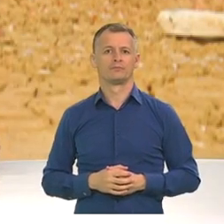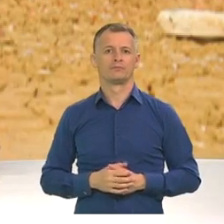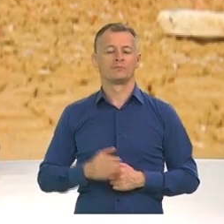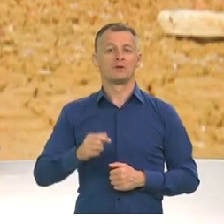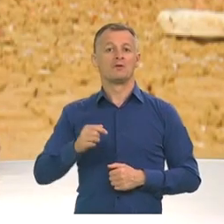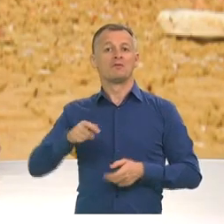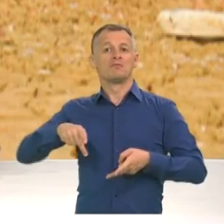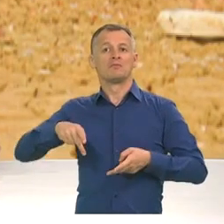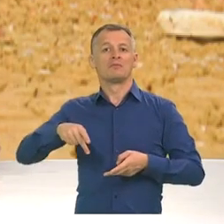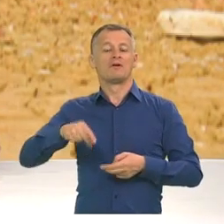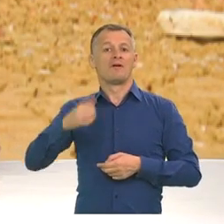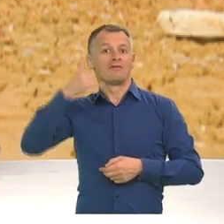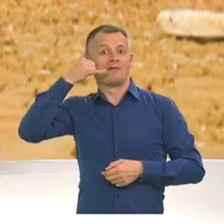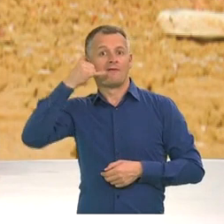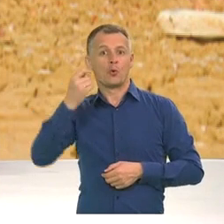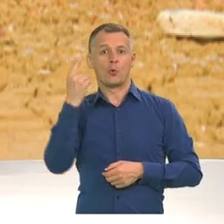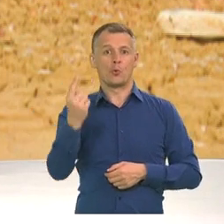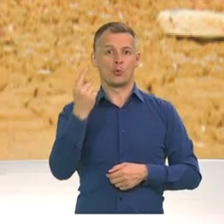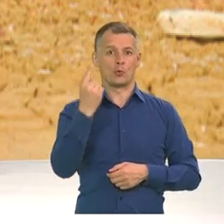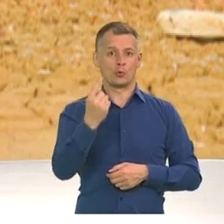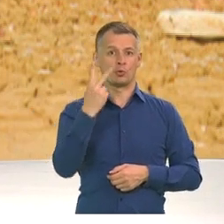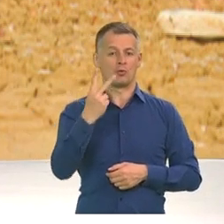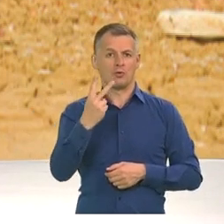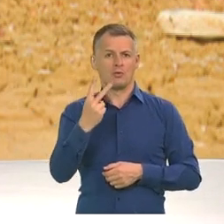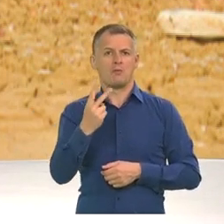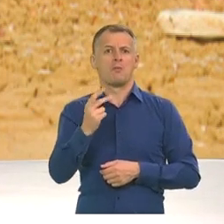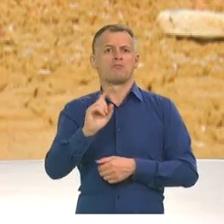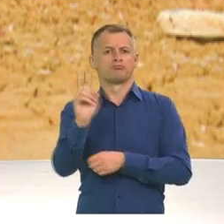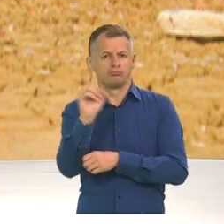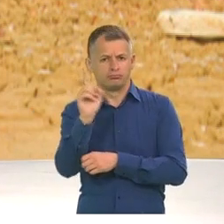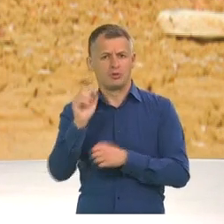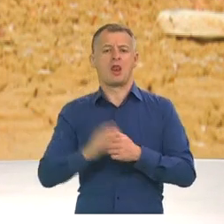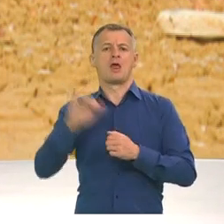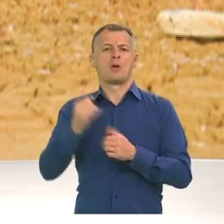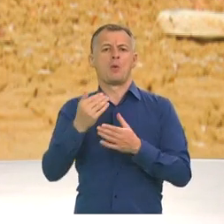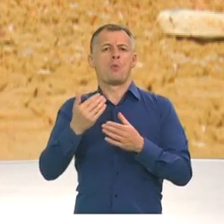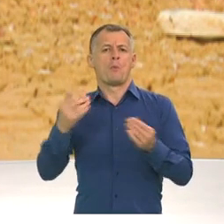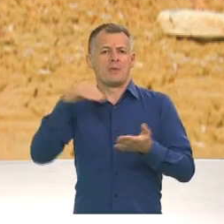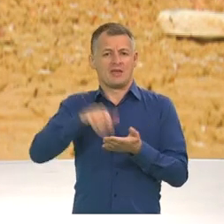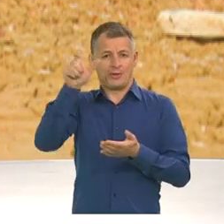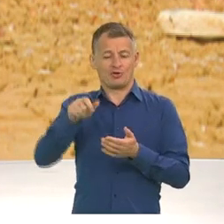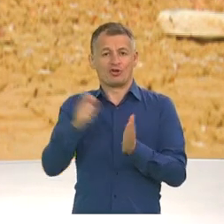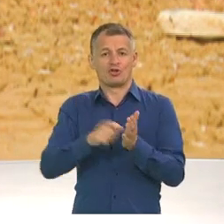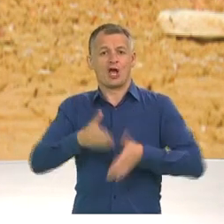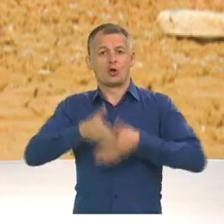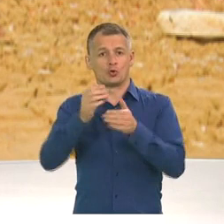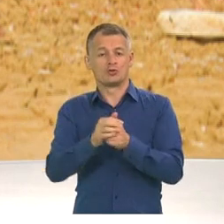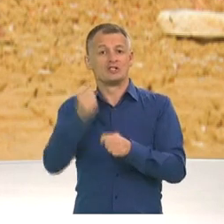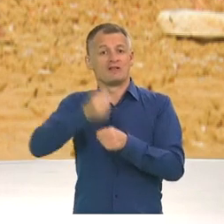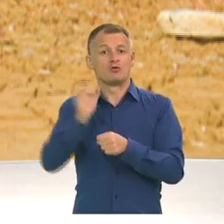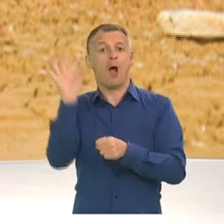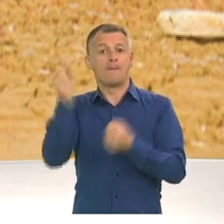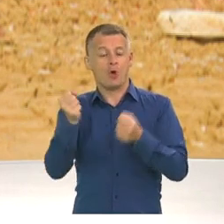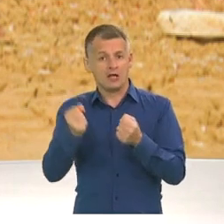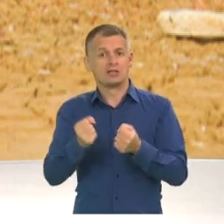Linia 112 a sunat astăzi fără încetare. Din cauza caniculei, mii de oameni au cerut ajutor. Serviciul de ambulanță lucrează la